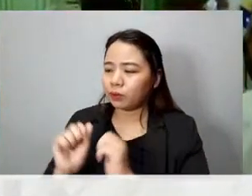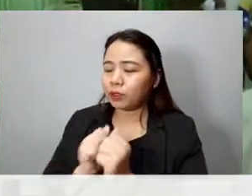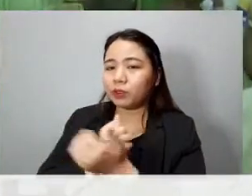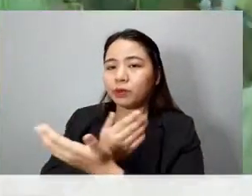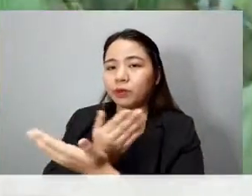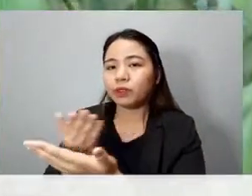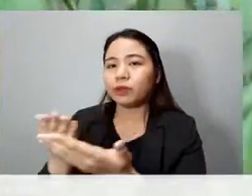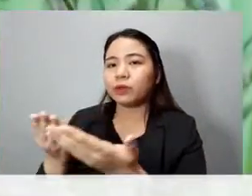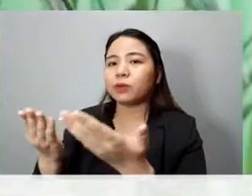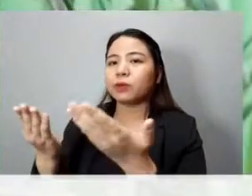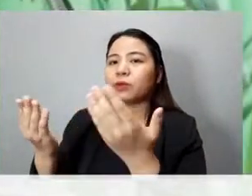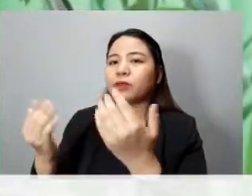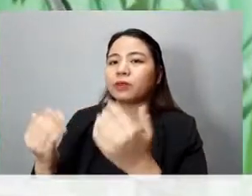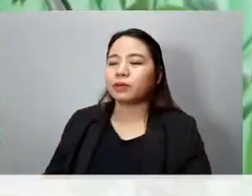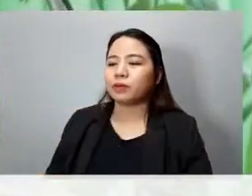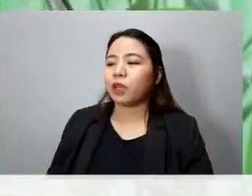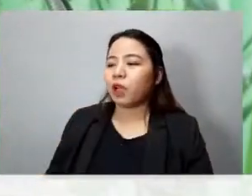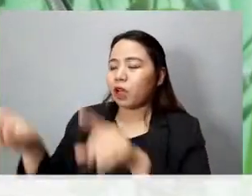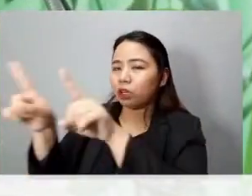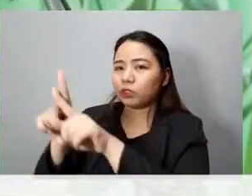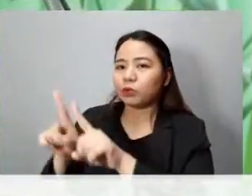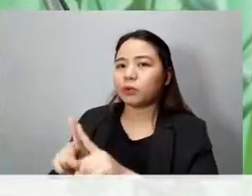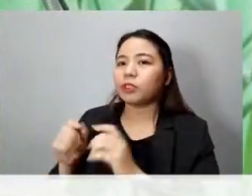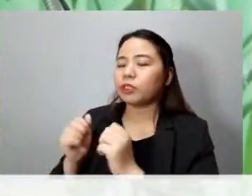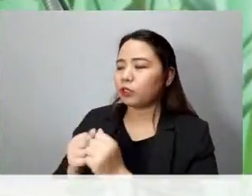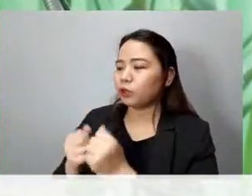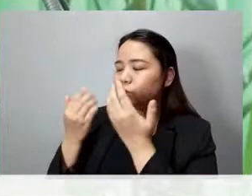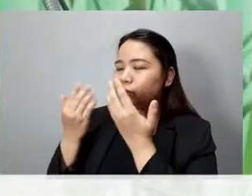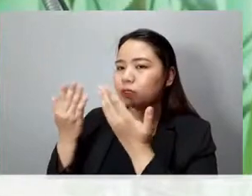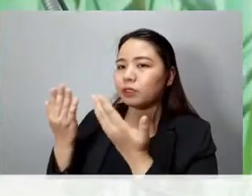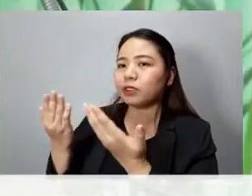Panginoon. At sumayin niyo